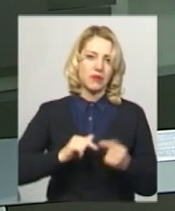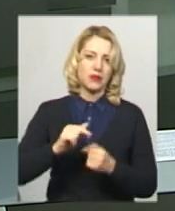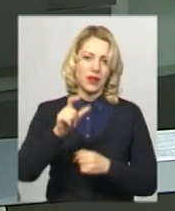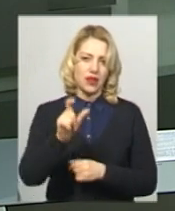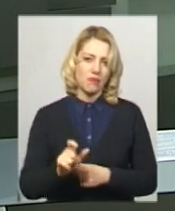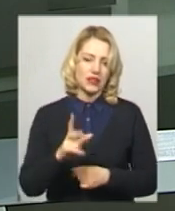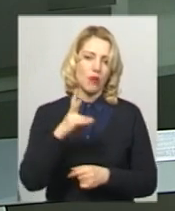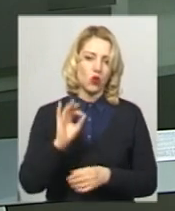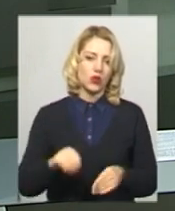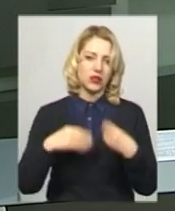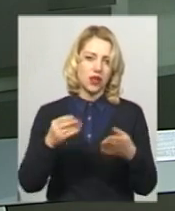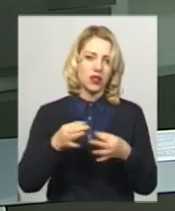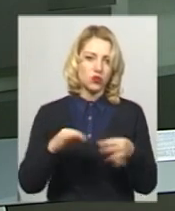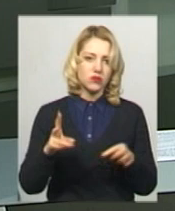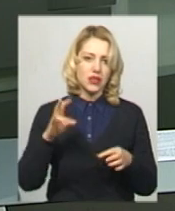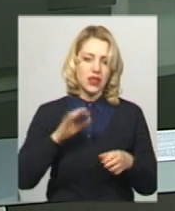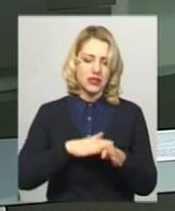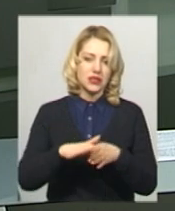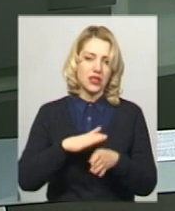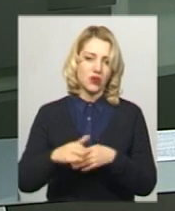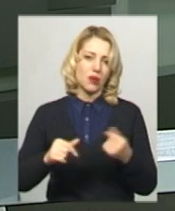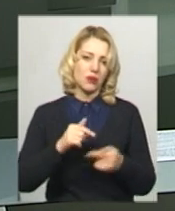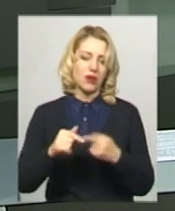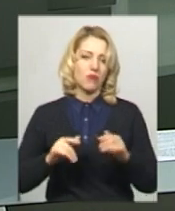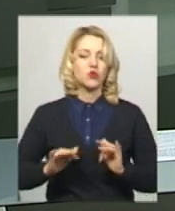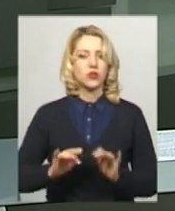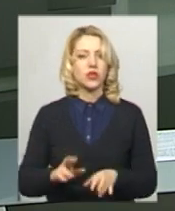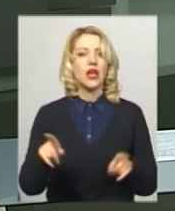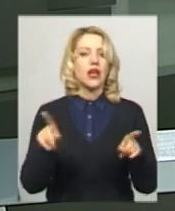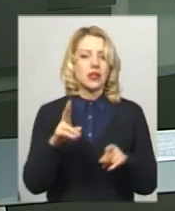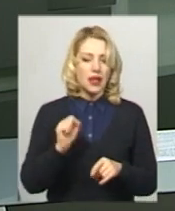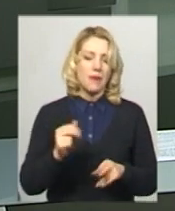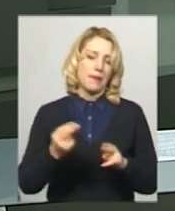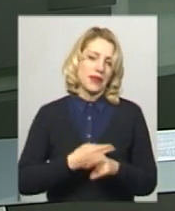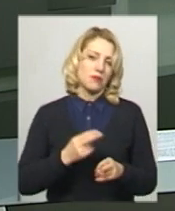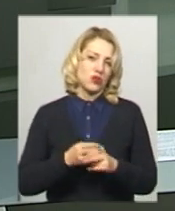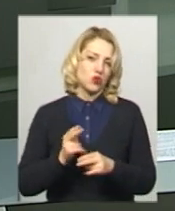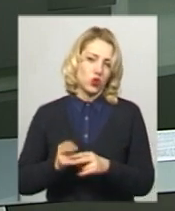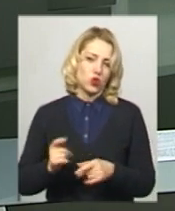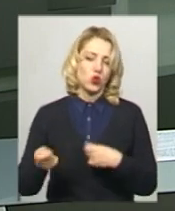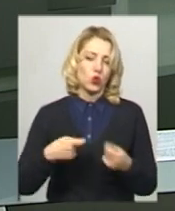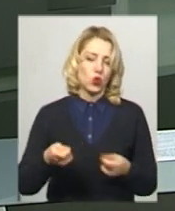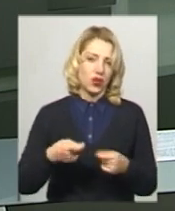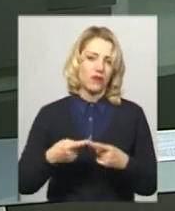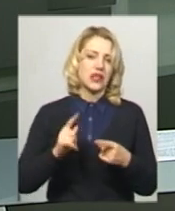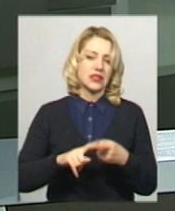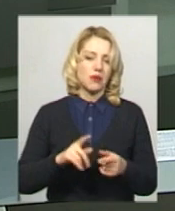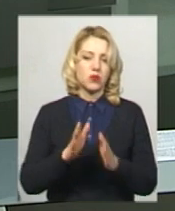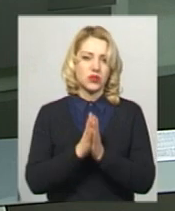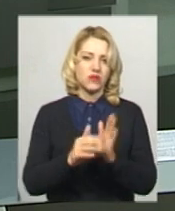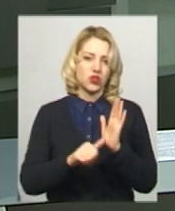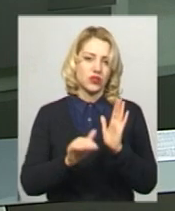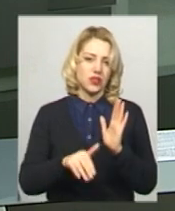підприємця про надання дозволу на здійснення підприємницької діяльності та безперешкодної торгівлі. За це просив 6 тисяч